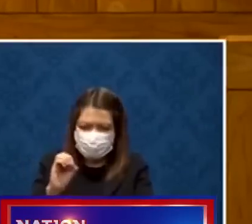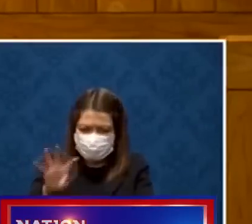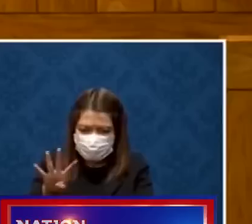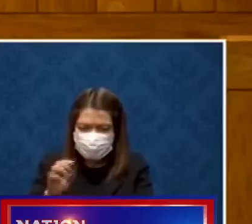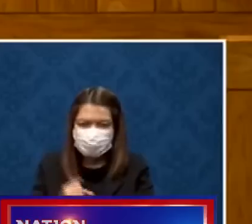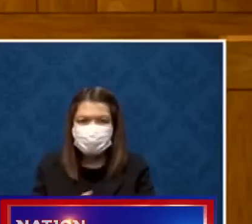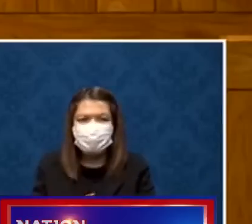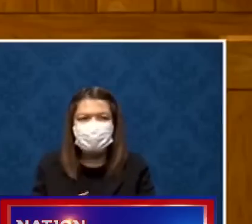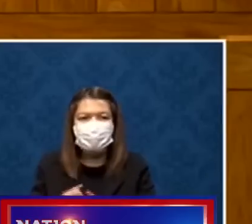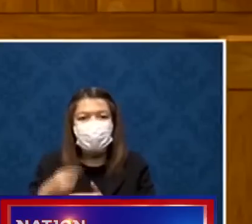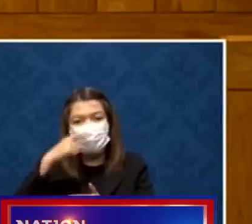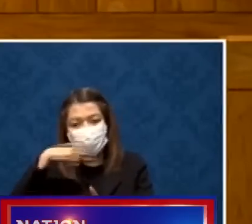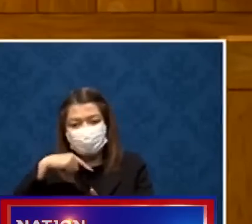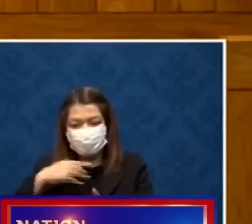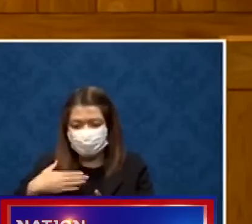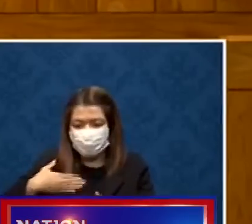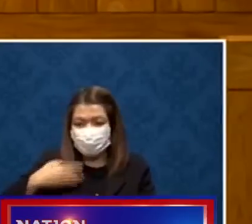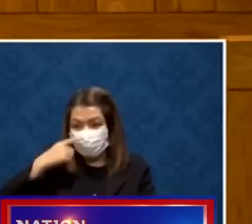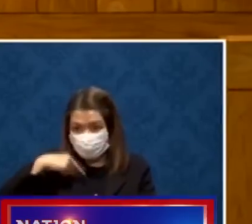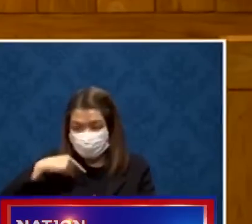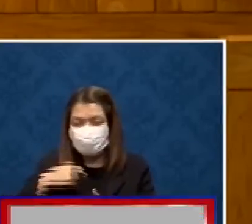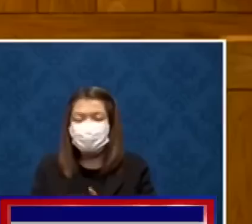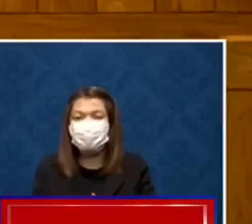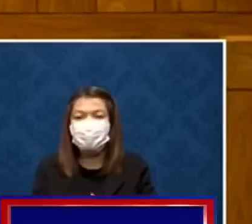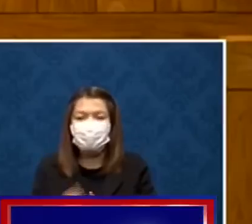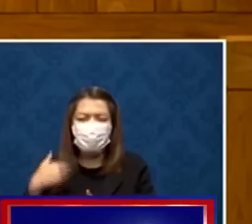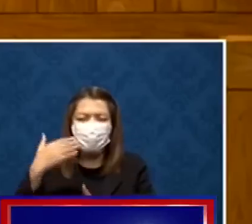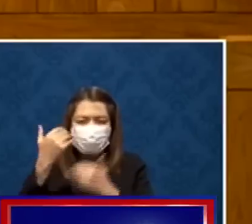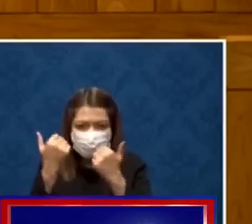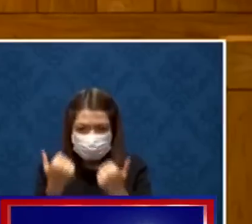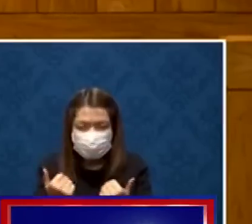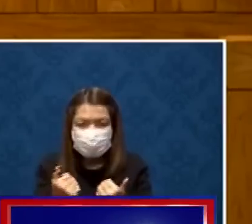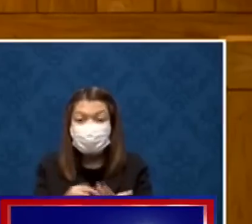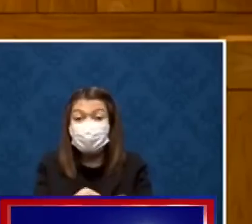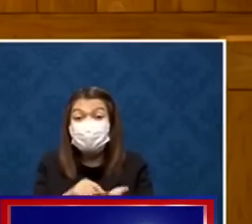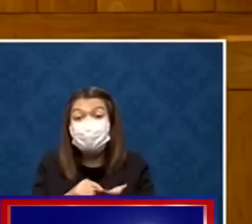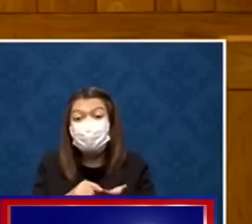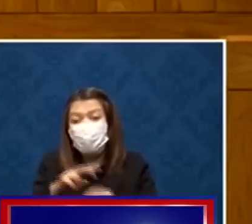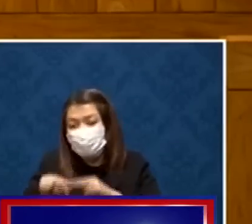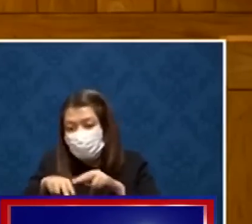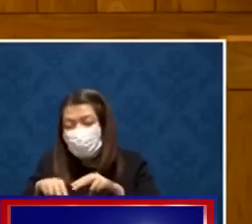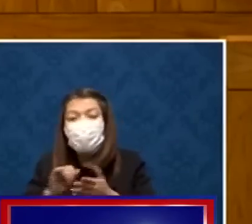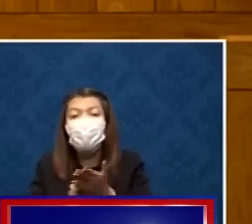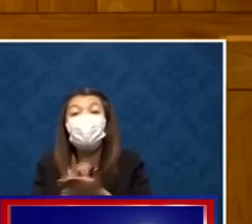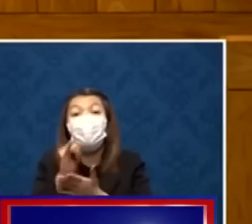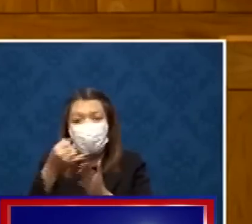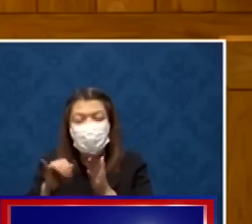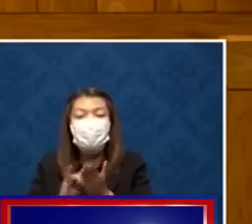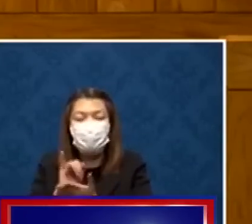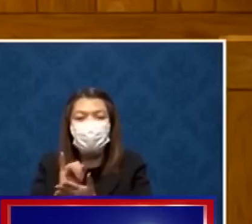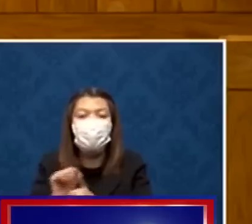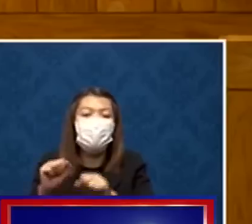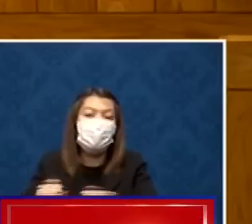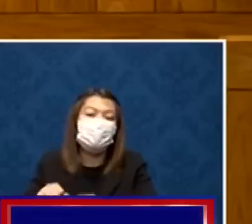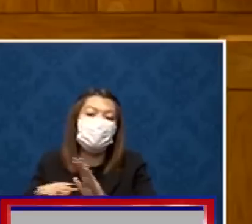ส.อยู่ในมือเลย ะ นะฮะมีแค่คนเดียวที่ออกมาเมื่อวานนี้นะครับวันนี้พี่แดกธนากรก็ไม่ได้เป็นส.